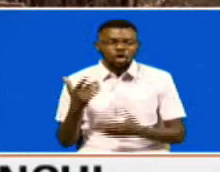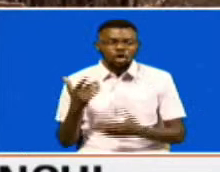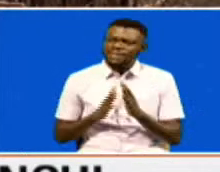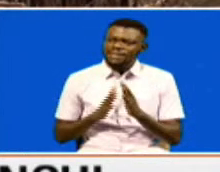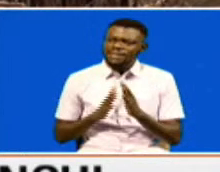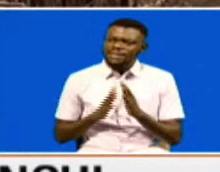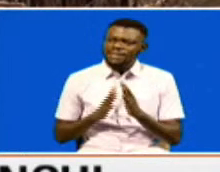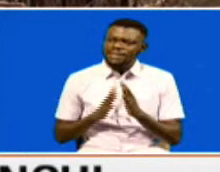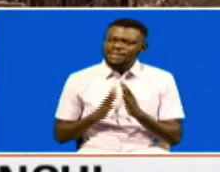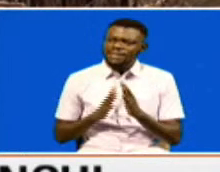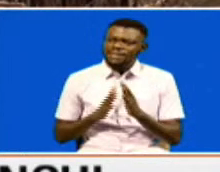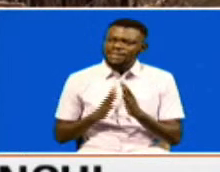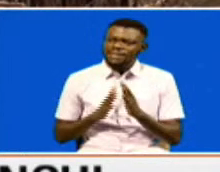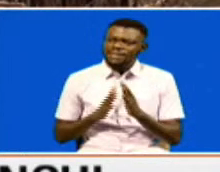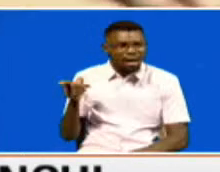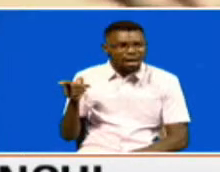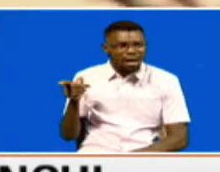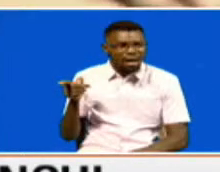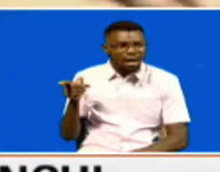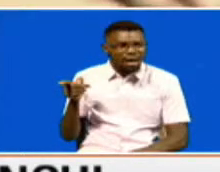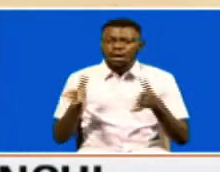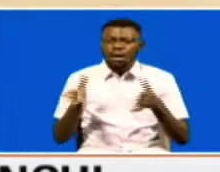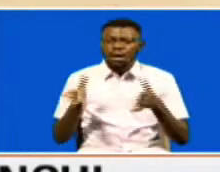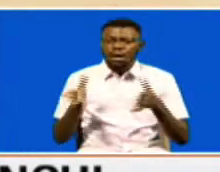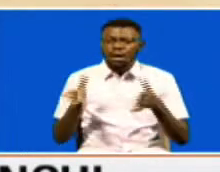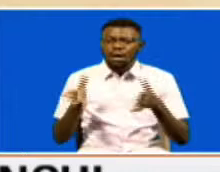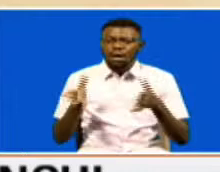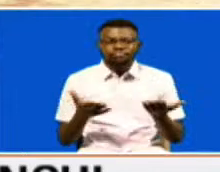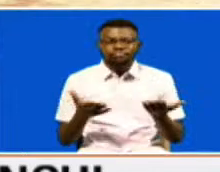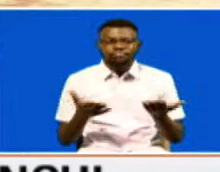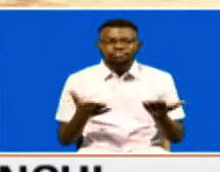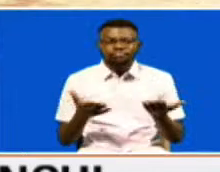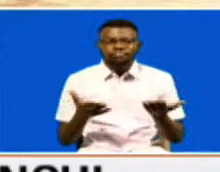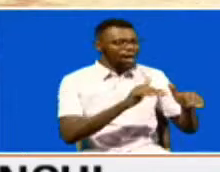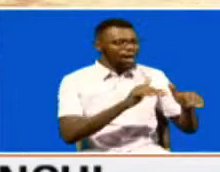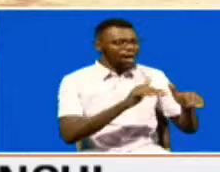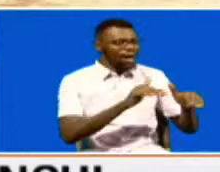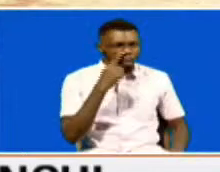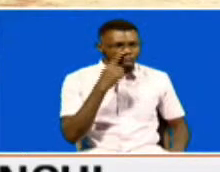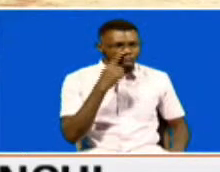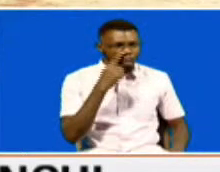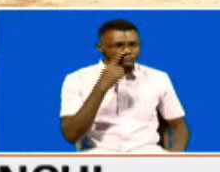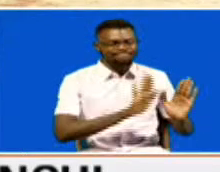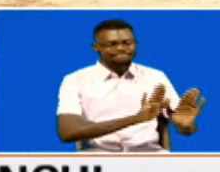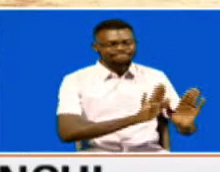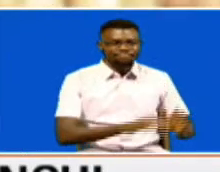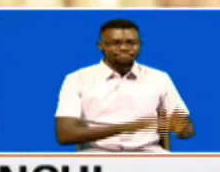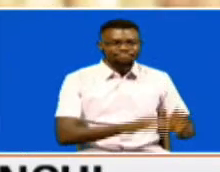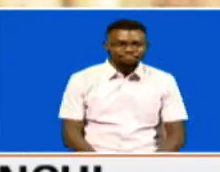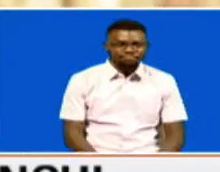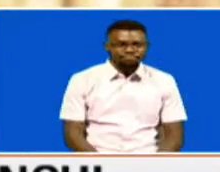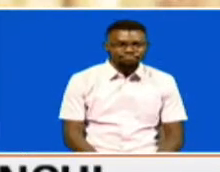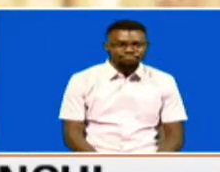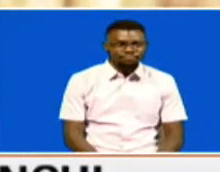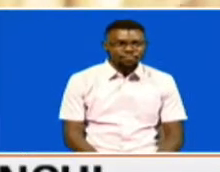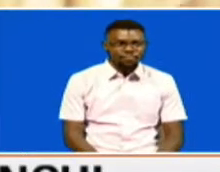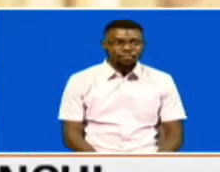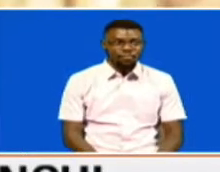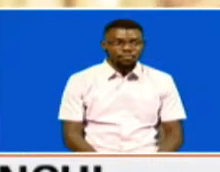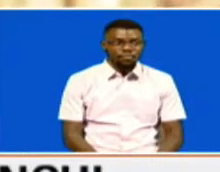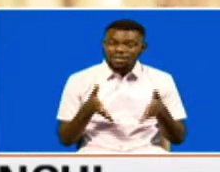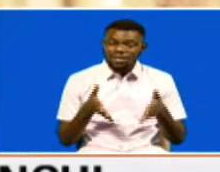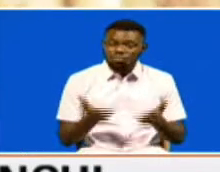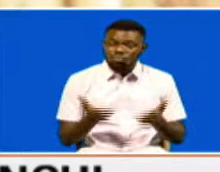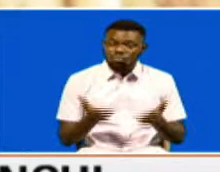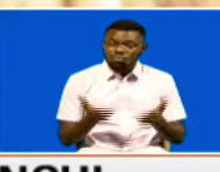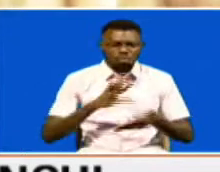shuleni humo, ila sasa wanalazimika kukaa nyumbani. Sasa watoto wangu wako hapa,